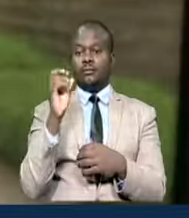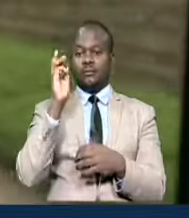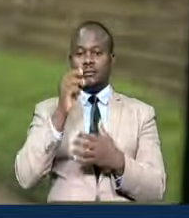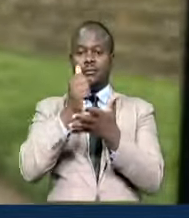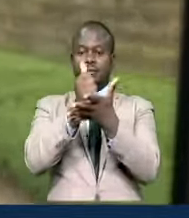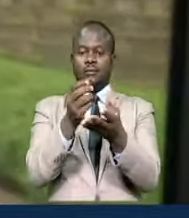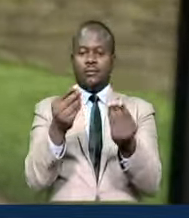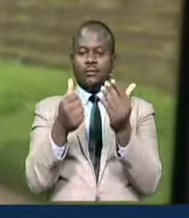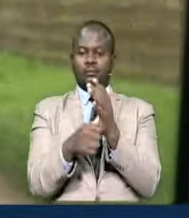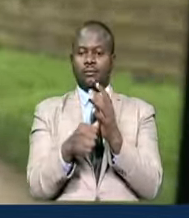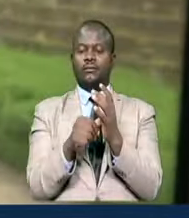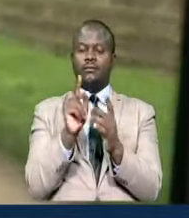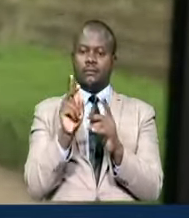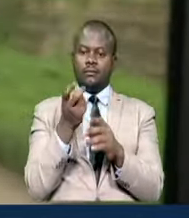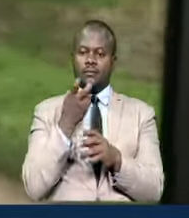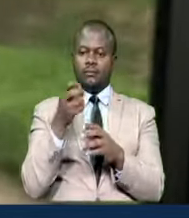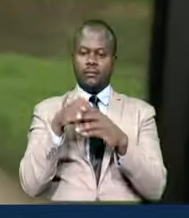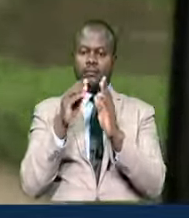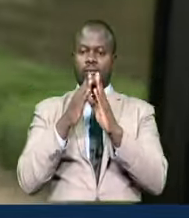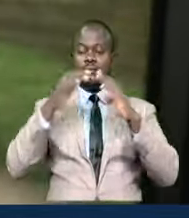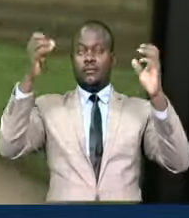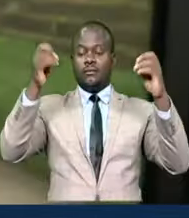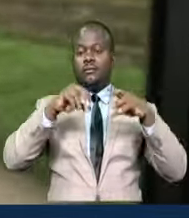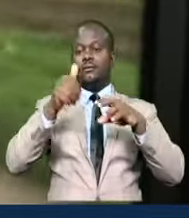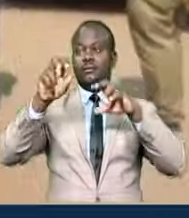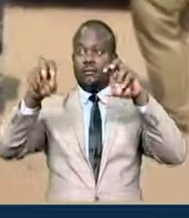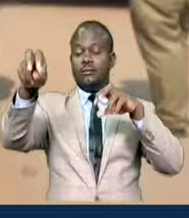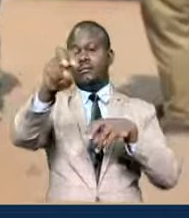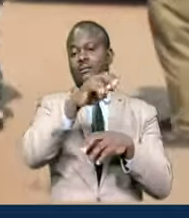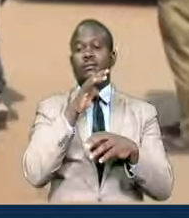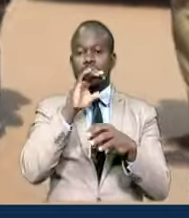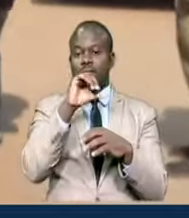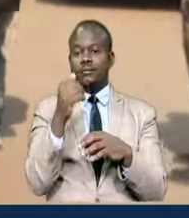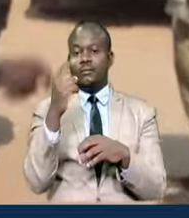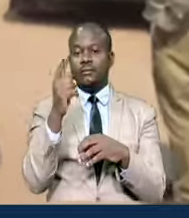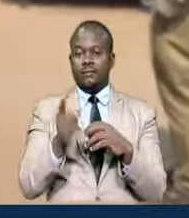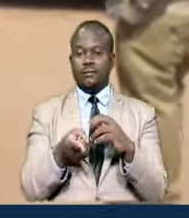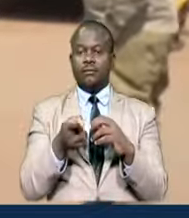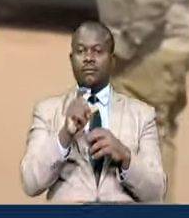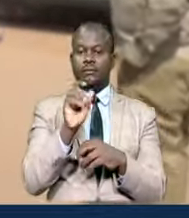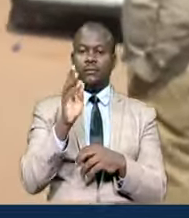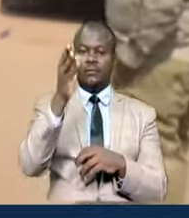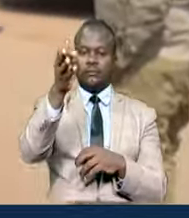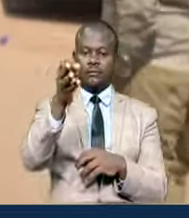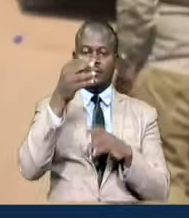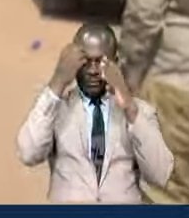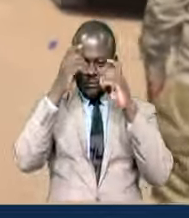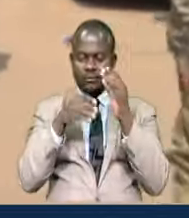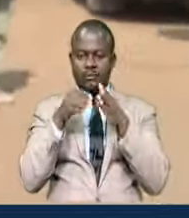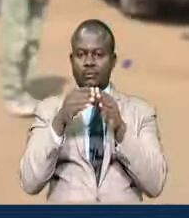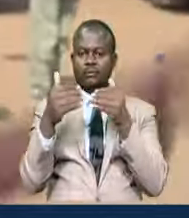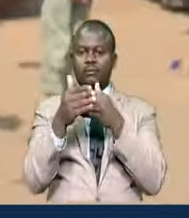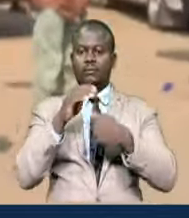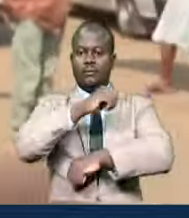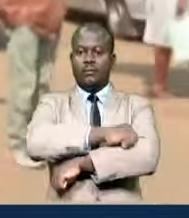ikibazo cy'abagenzi mu mujyi wa Kigali no mu ntara, hakaba hategerejwe izindi 100 mu kwezi gutaha. Mu burezi hubatswe ibyumba by'amashuri